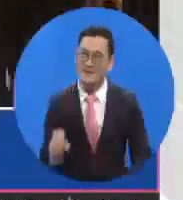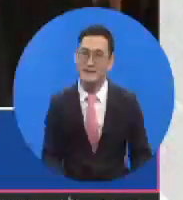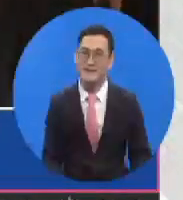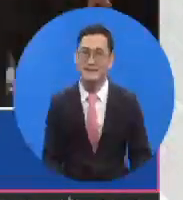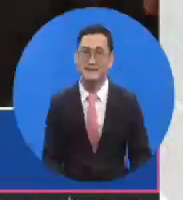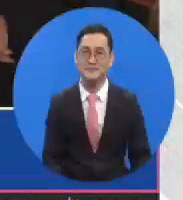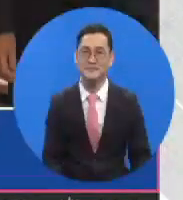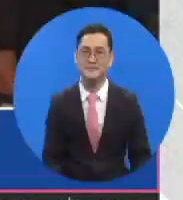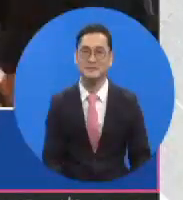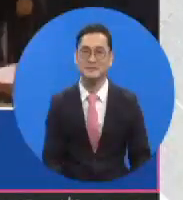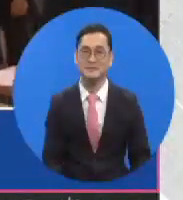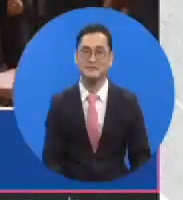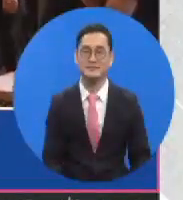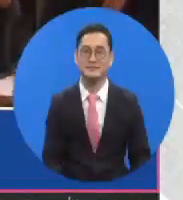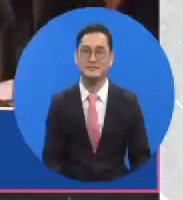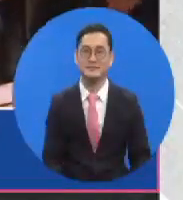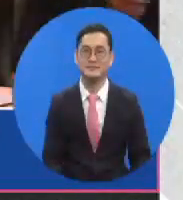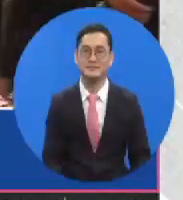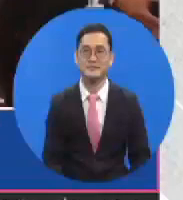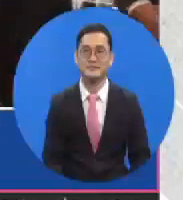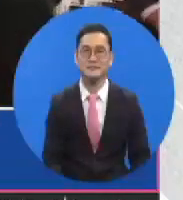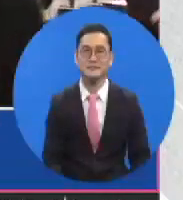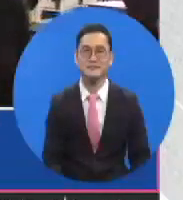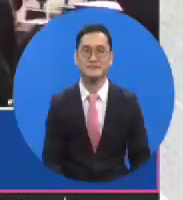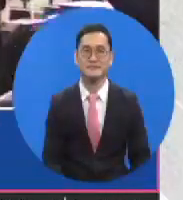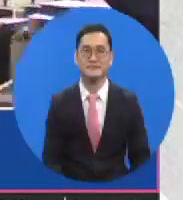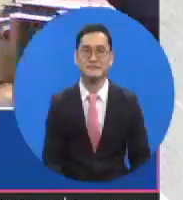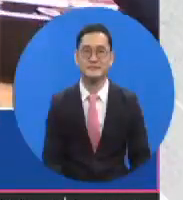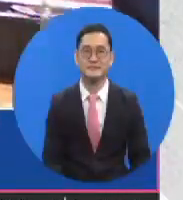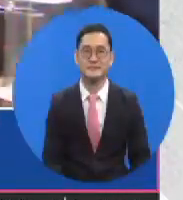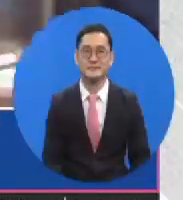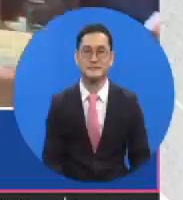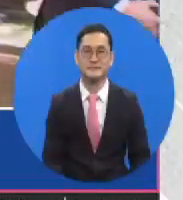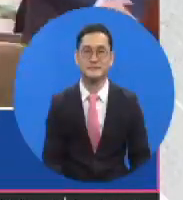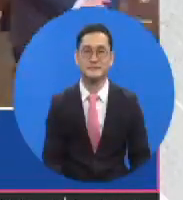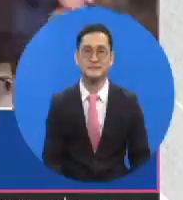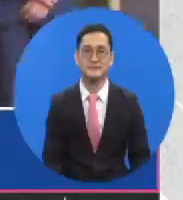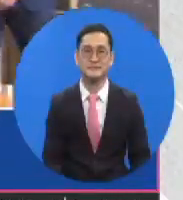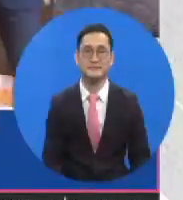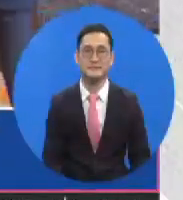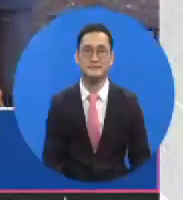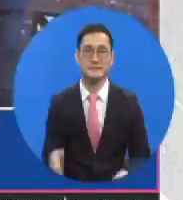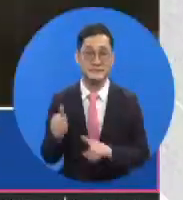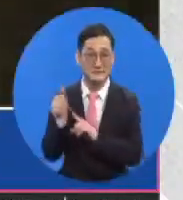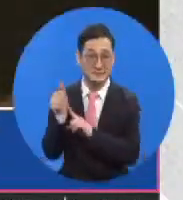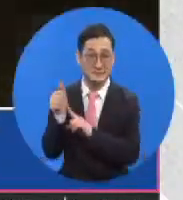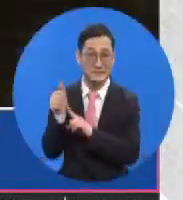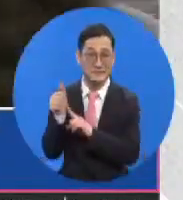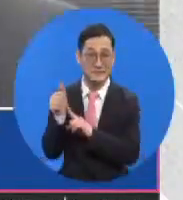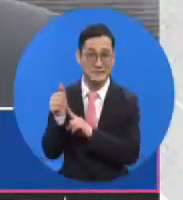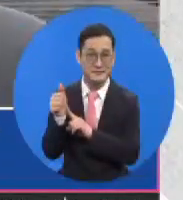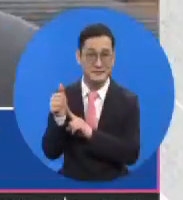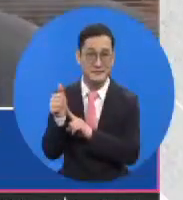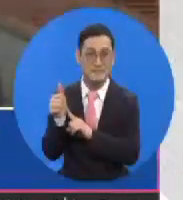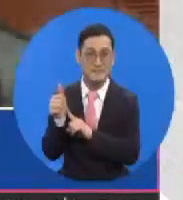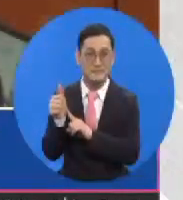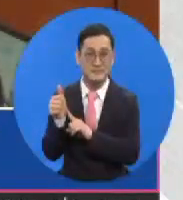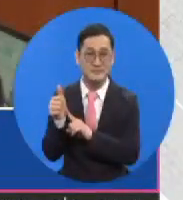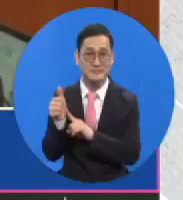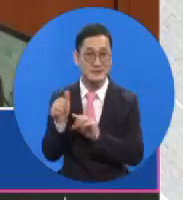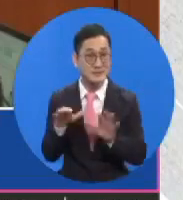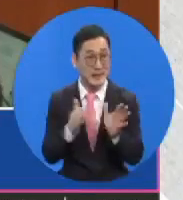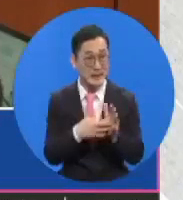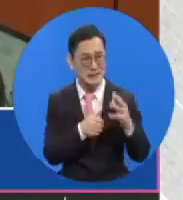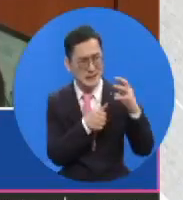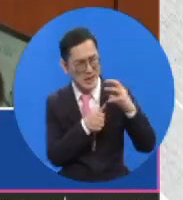그래요. 그런데 이제 이런 게 있어요. 이제 검사를 본인이 이제 총장을 하잖아요. 근데 자신의 입장에서 보면 굉장히 이거 압박을 받고